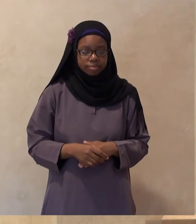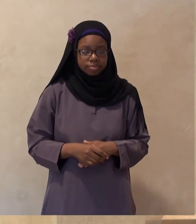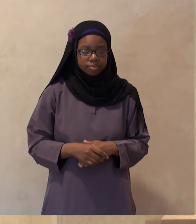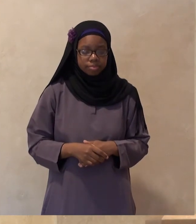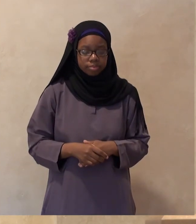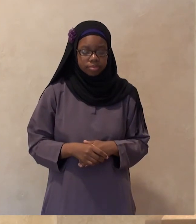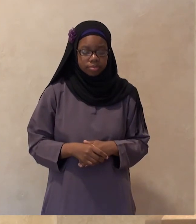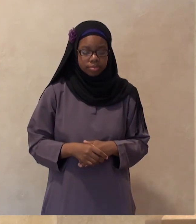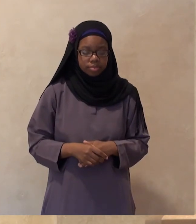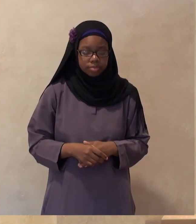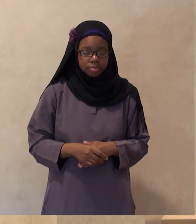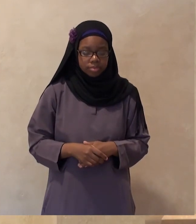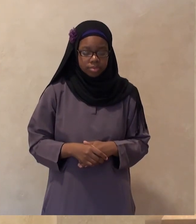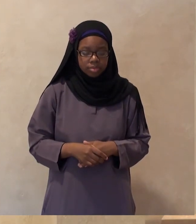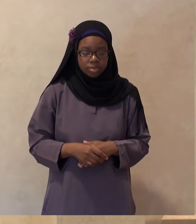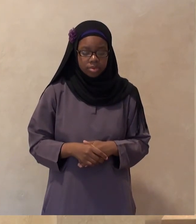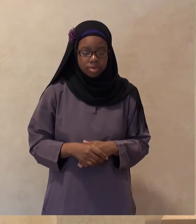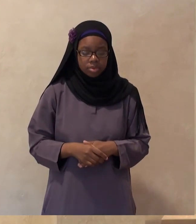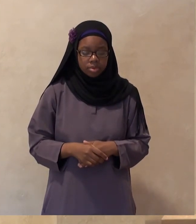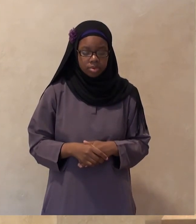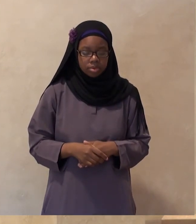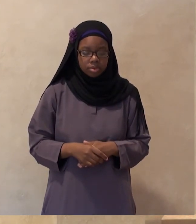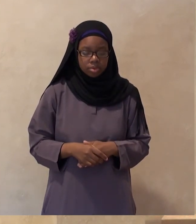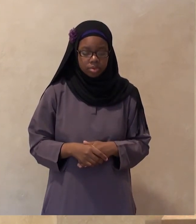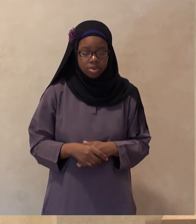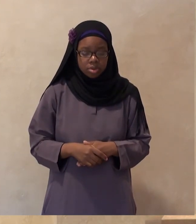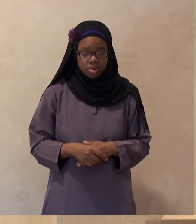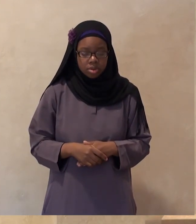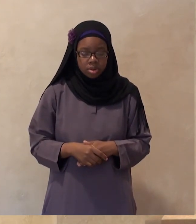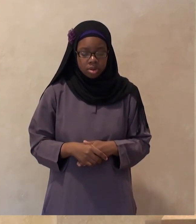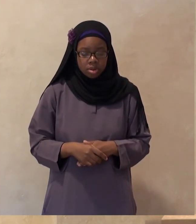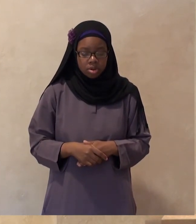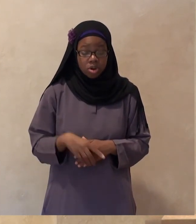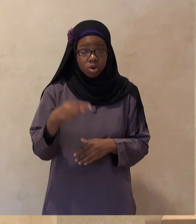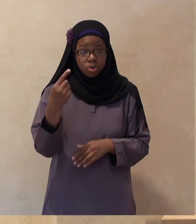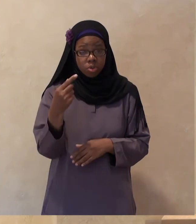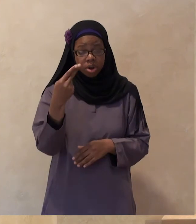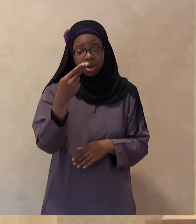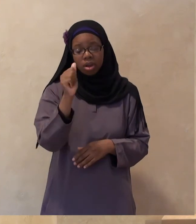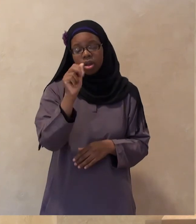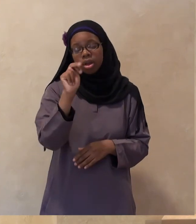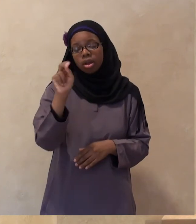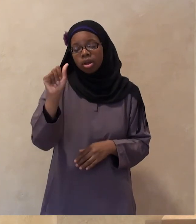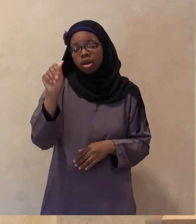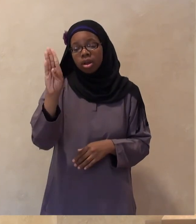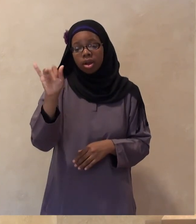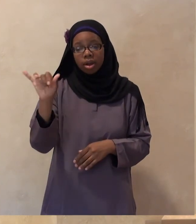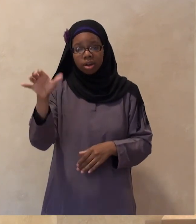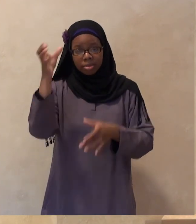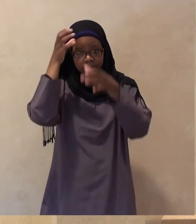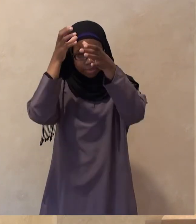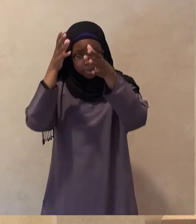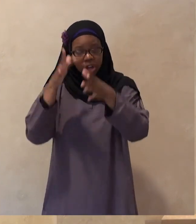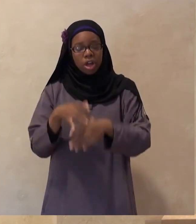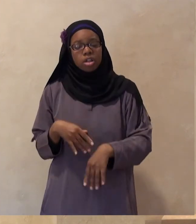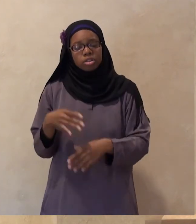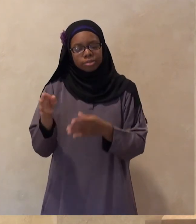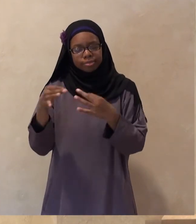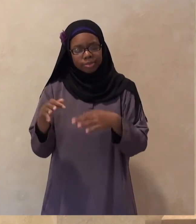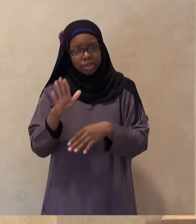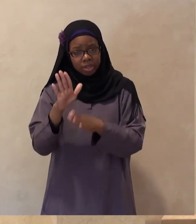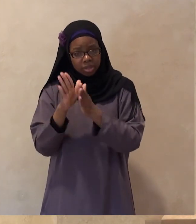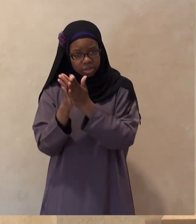Shaykh Abu Ishaq Ibrahim al-Hambali rahimahullah says in his book Al-Mubdi, وَيُسْتَحَبُّ إِحْيَاءُ مَا بَيْنَ الْعِشَاءَيْنِ